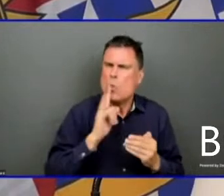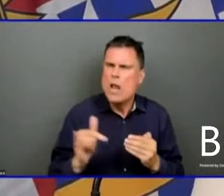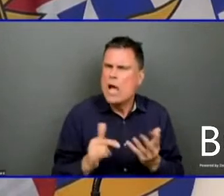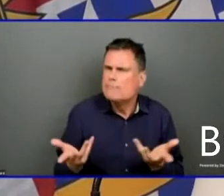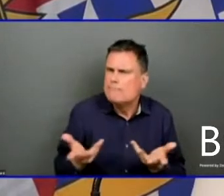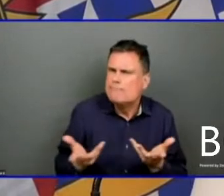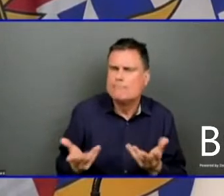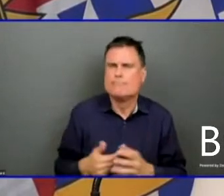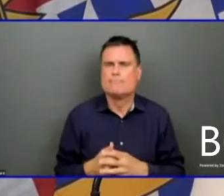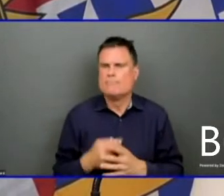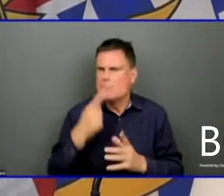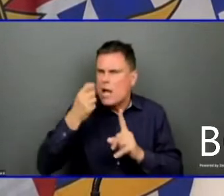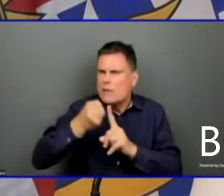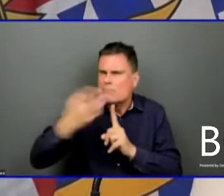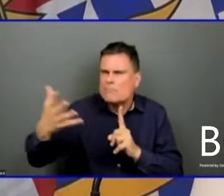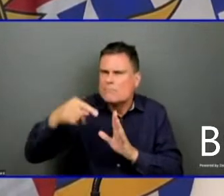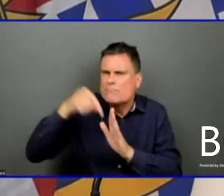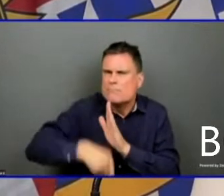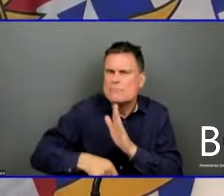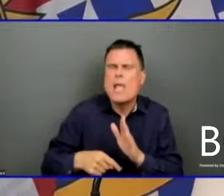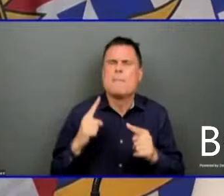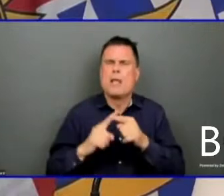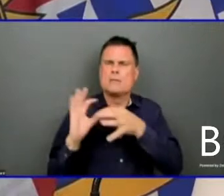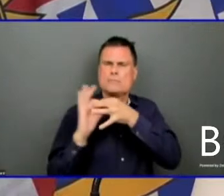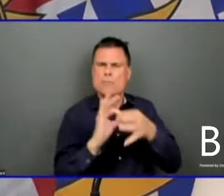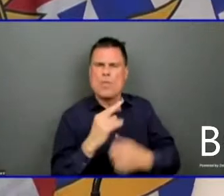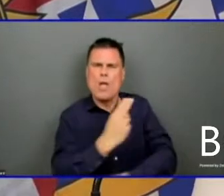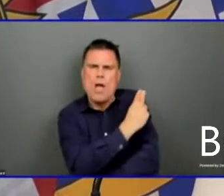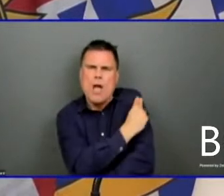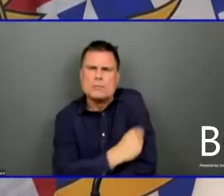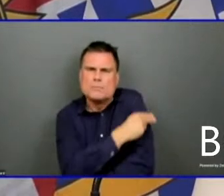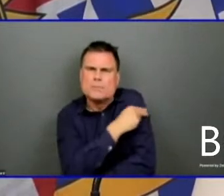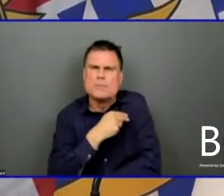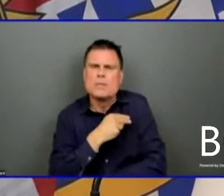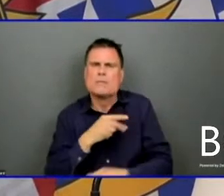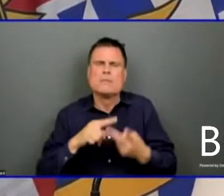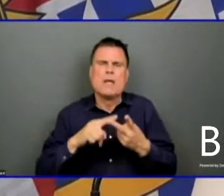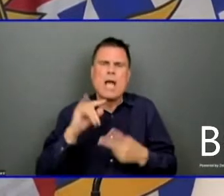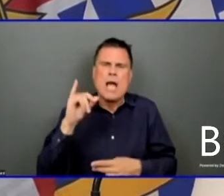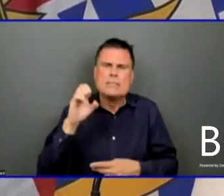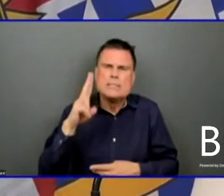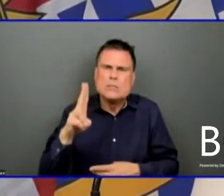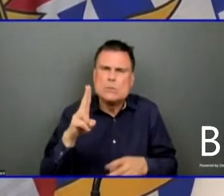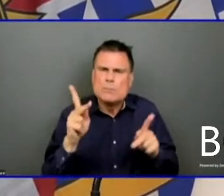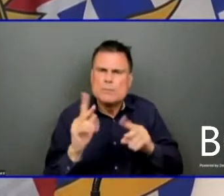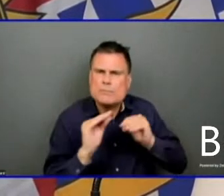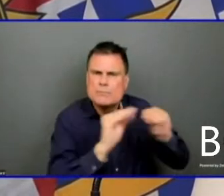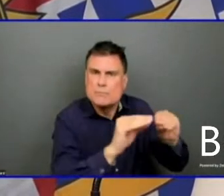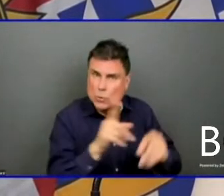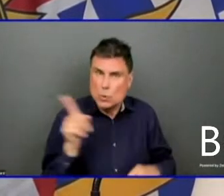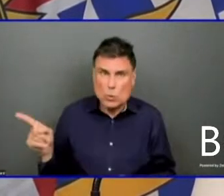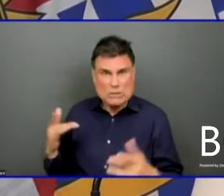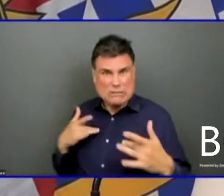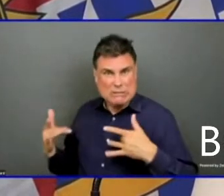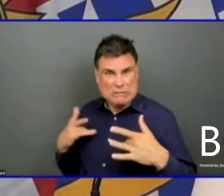糊。这个包括这个住院的人数啊，重症监护的人数